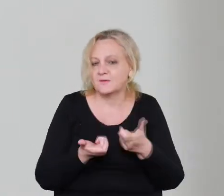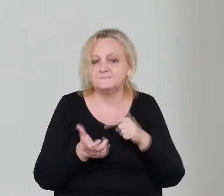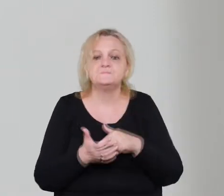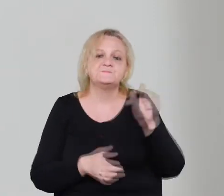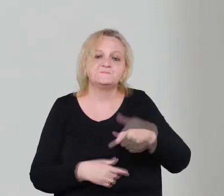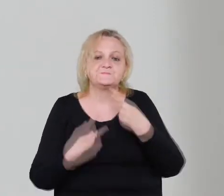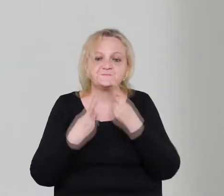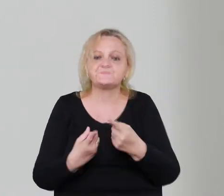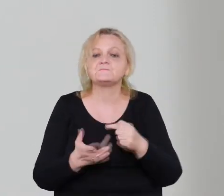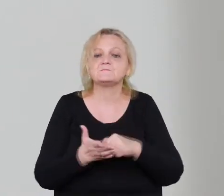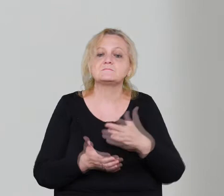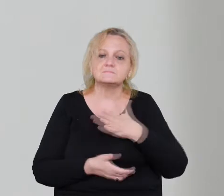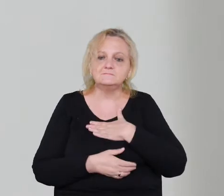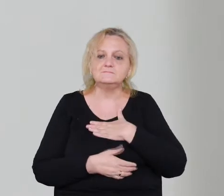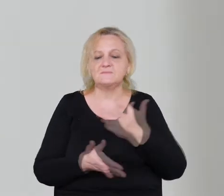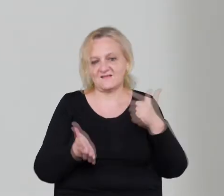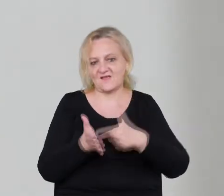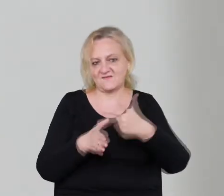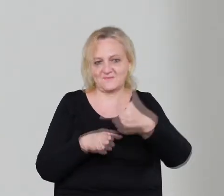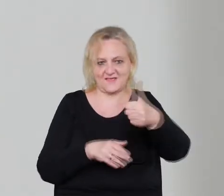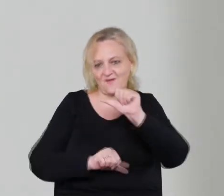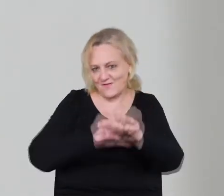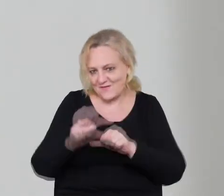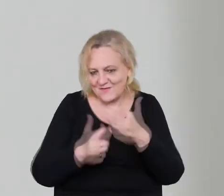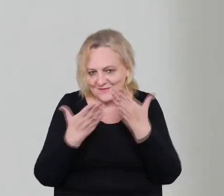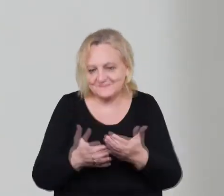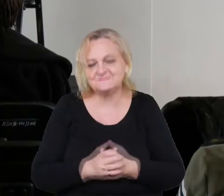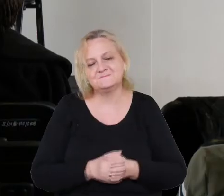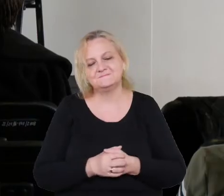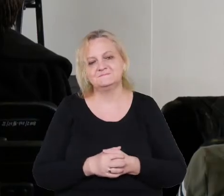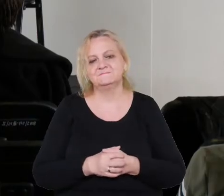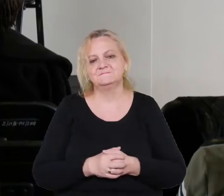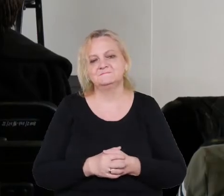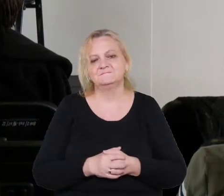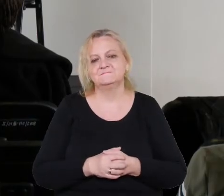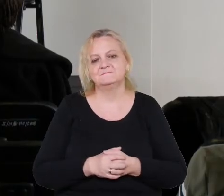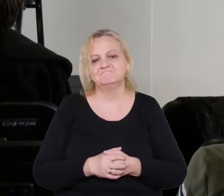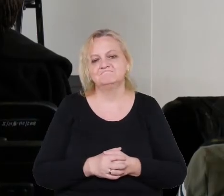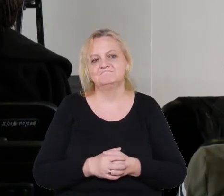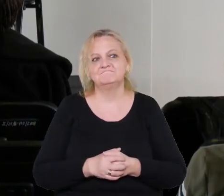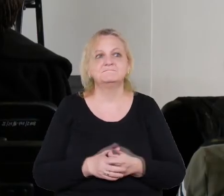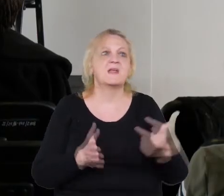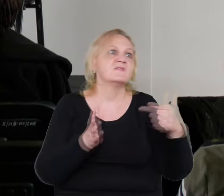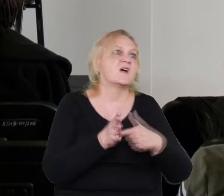też czas opowiedzieć jesteśmy mamy 2021 rok nie